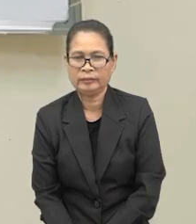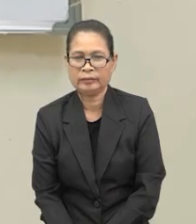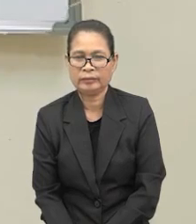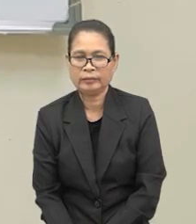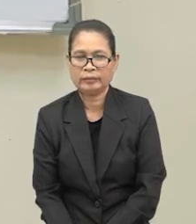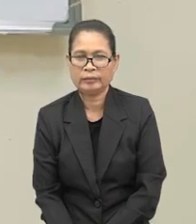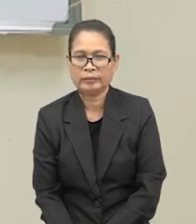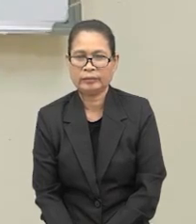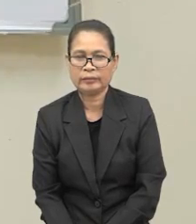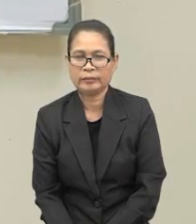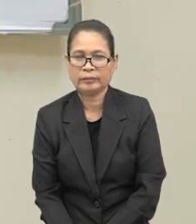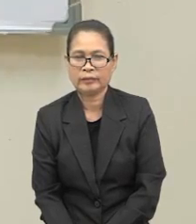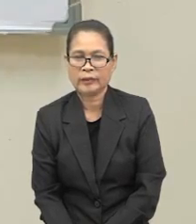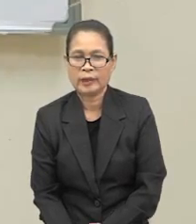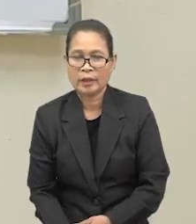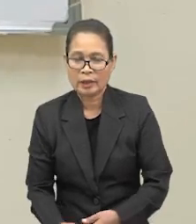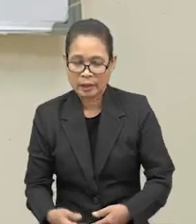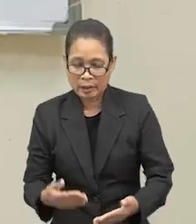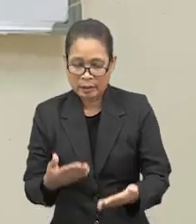chà